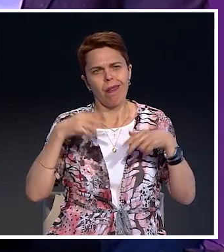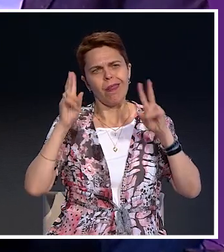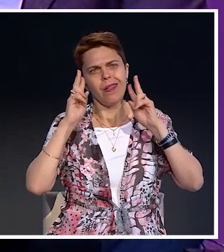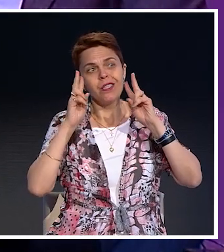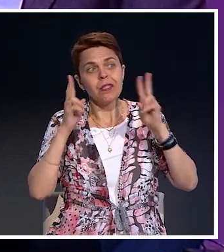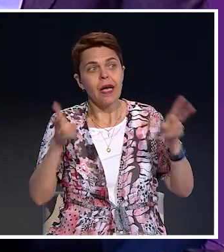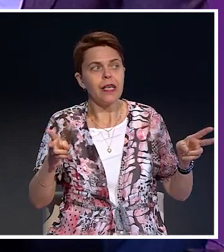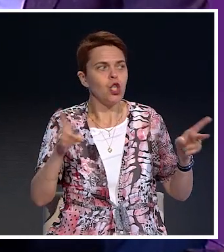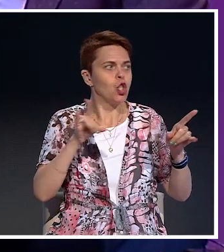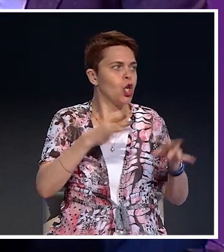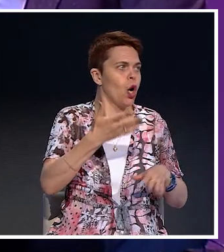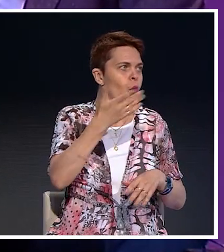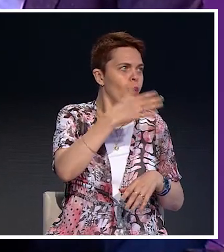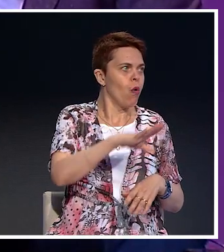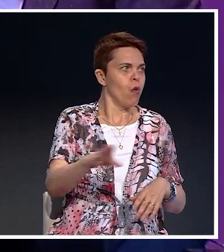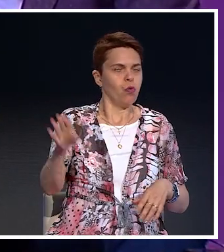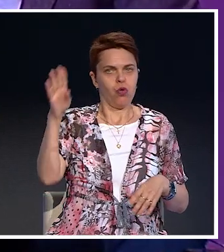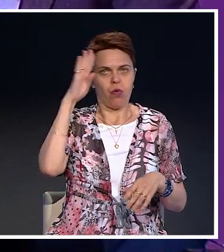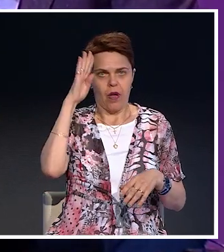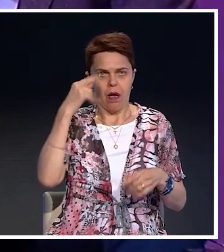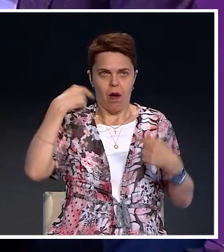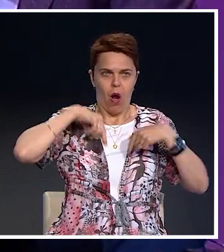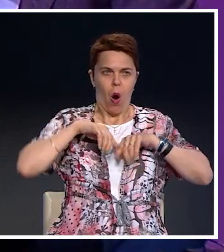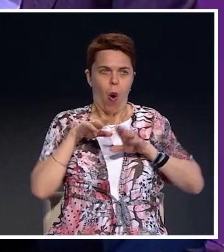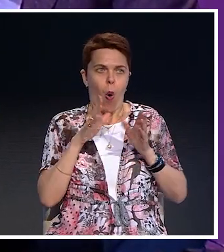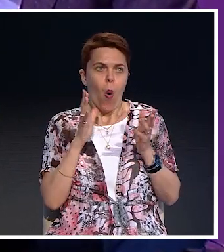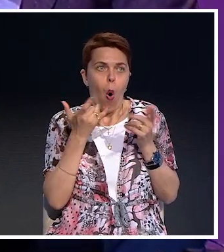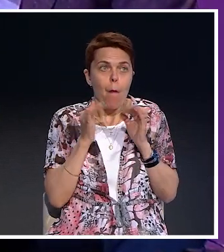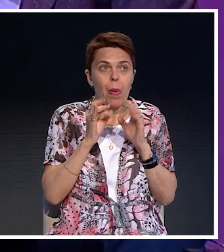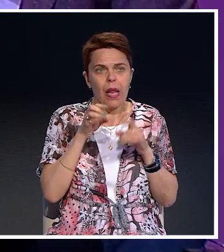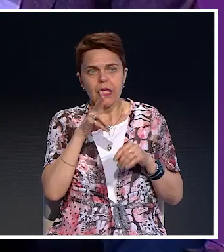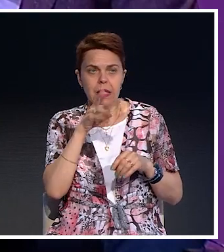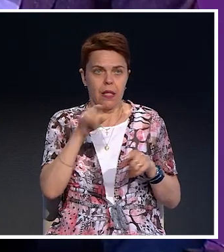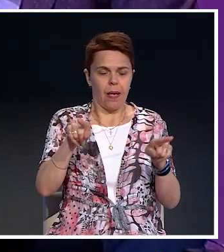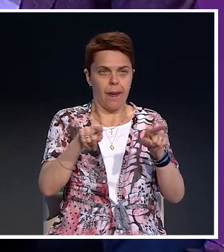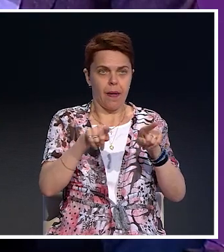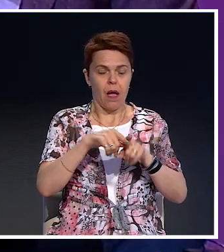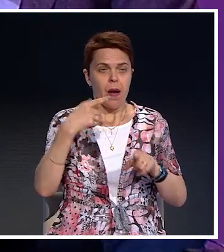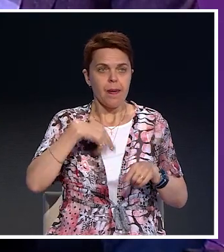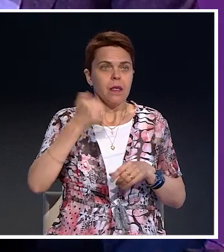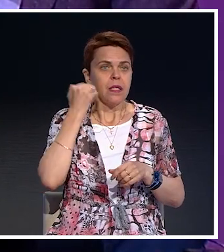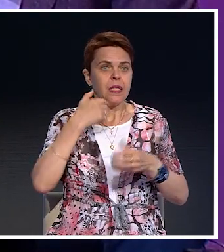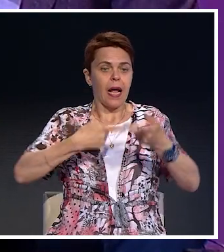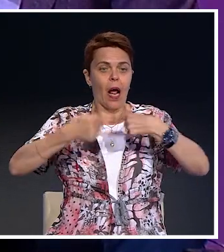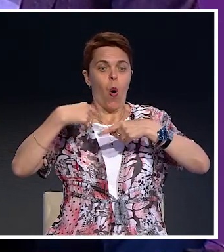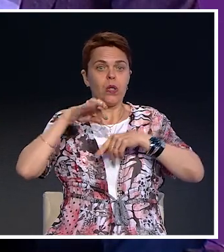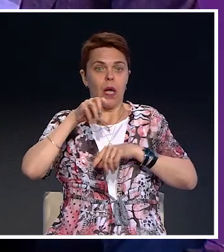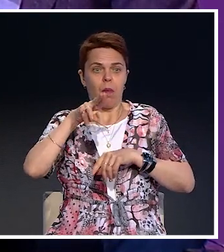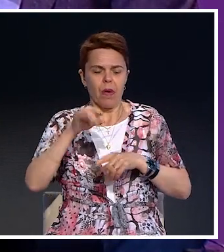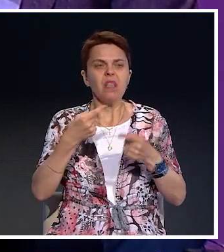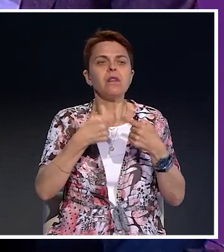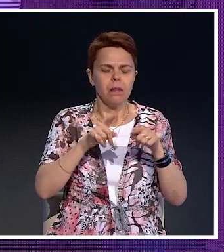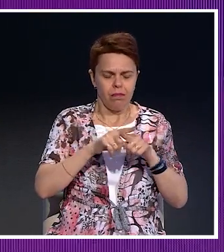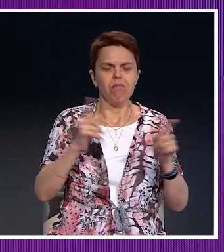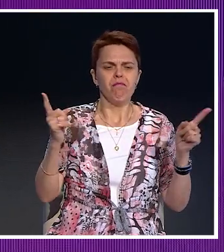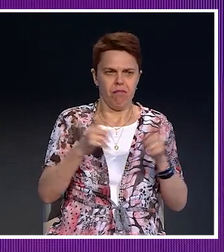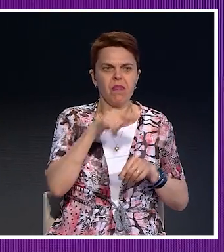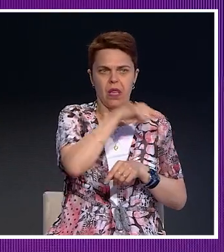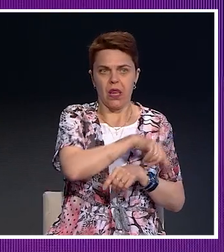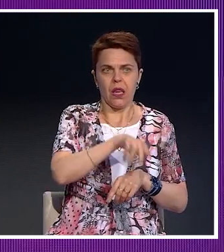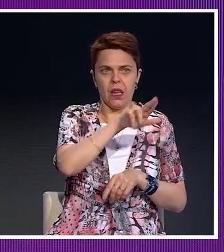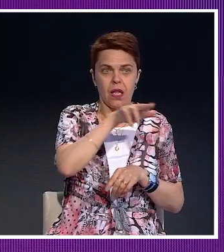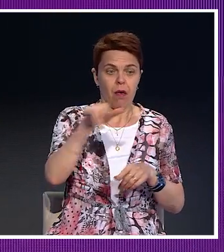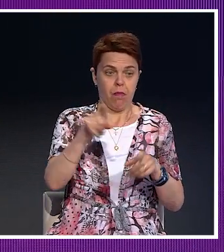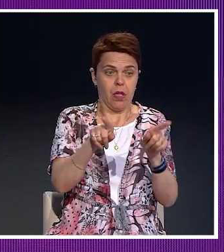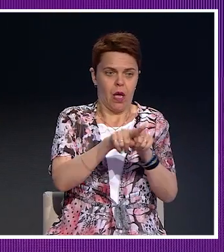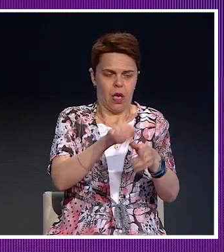знаю, чи це так чоловічі комплекси проявляються взагалі, от, чи суспільні стереотипи, але тим не менш це той дискурс, в